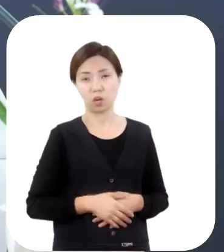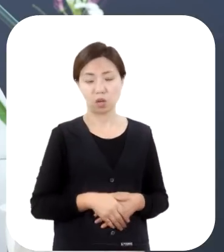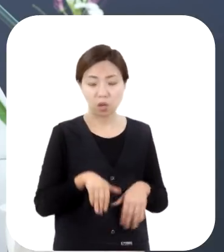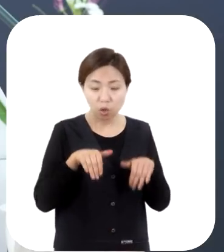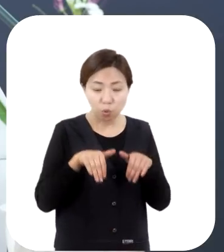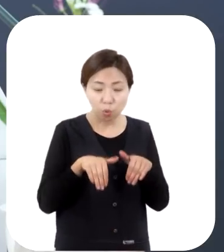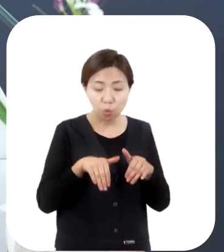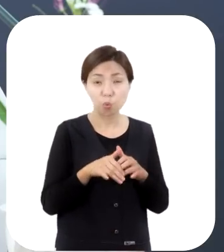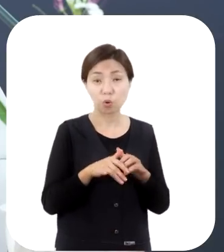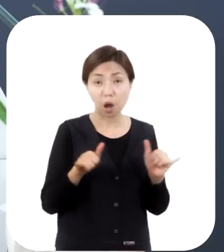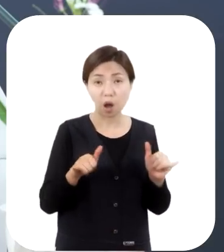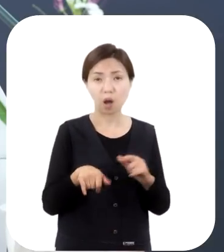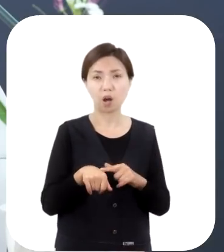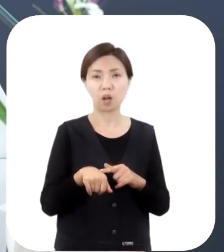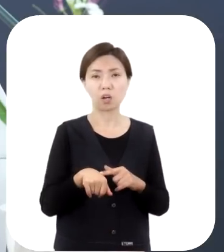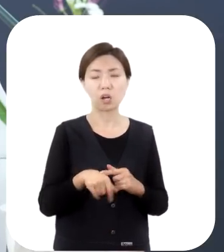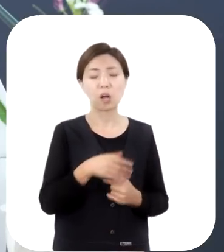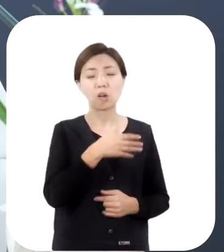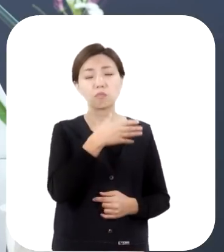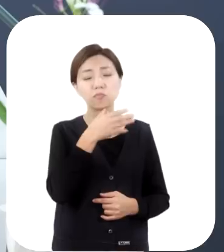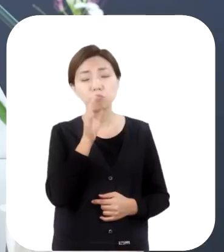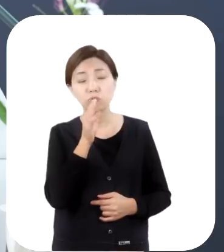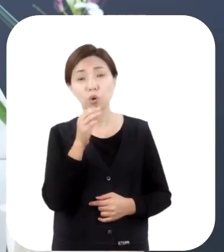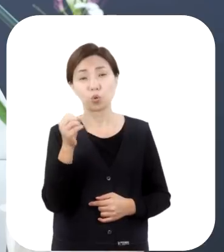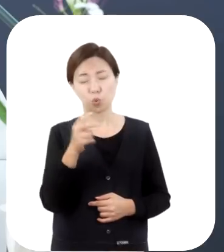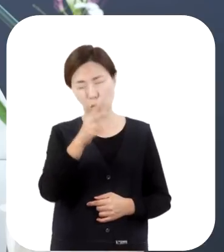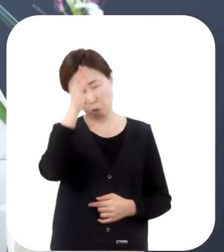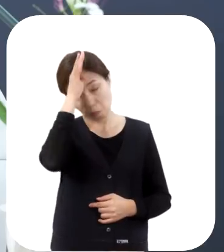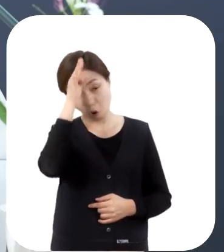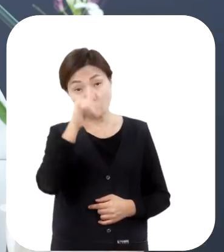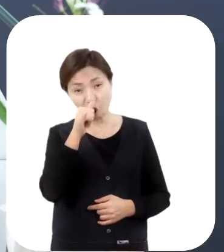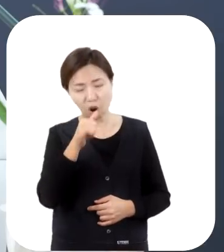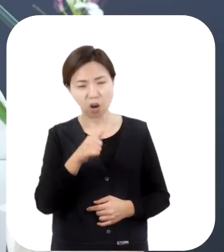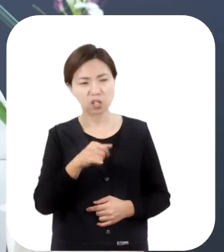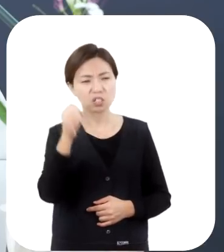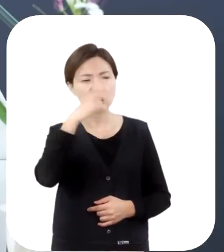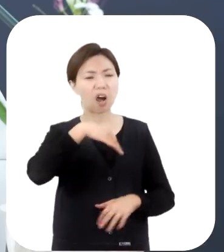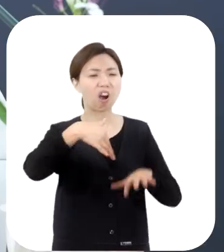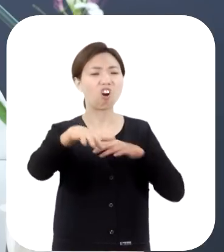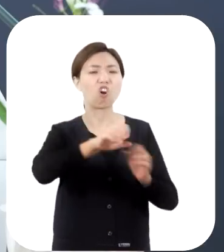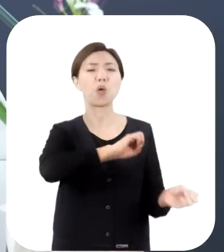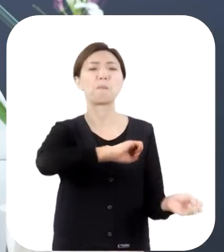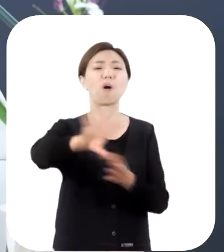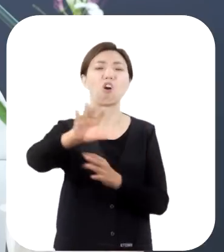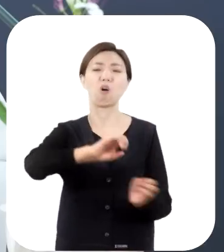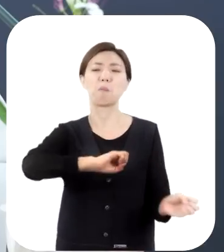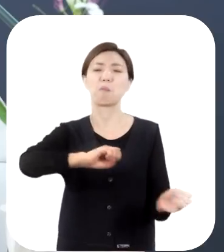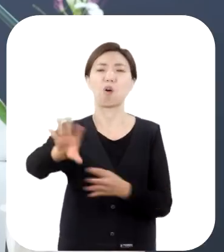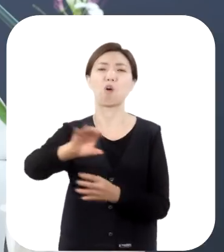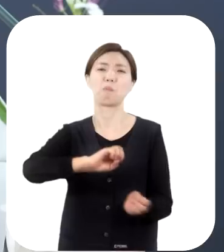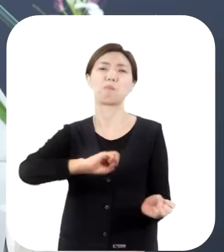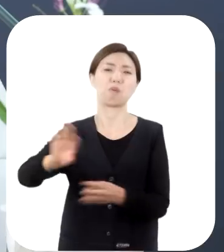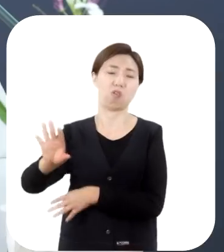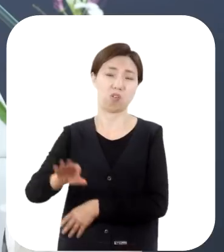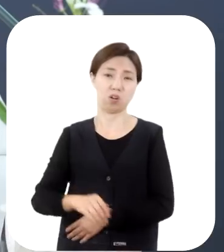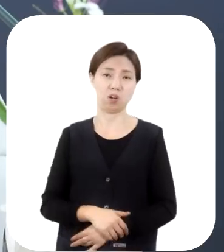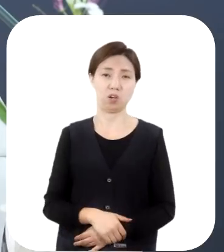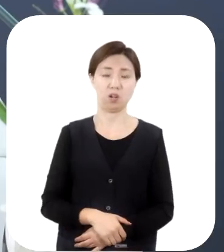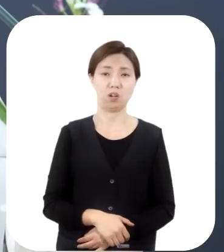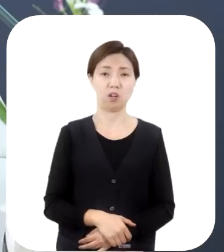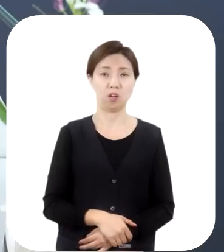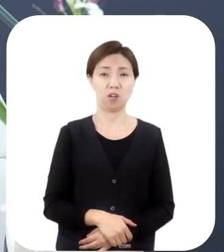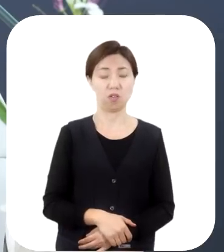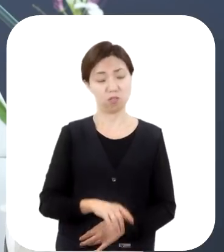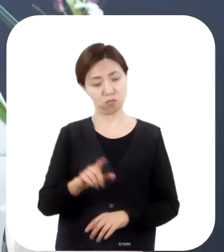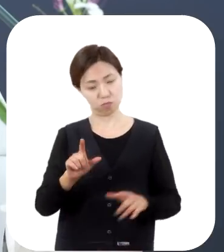어떠냐? 노예라는 것은 병들면 갖다 버려버리고, 늙으면 갖다 버려버리고, 죽으면 그냥 갖다